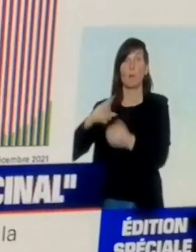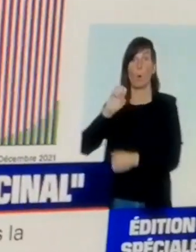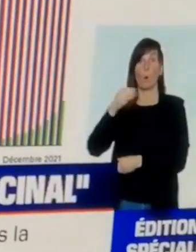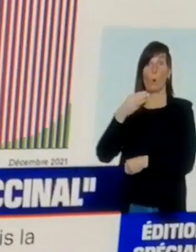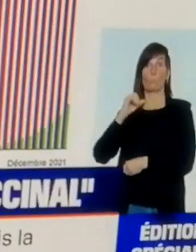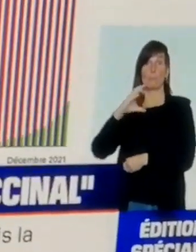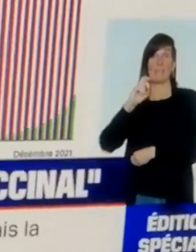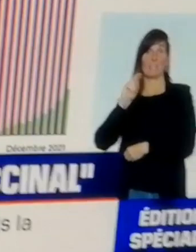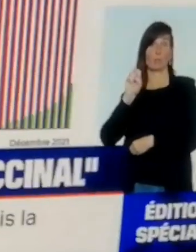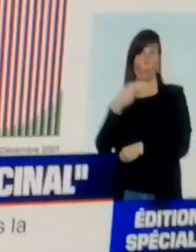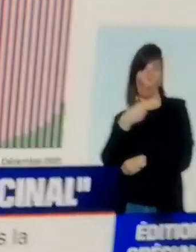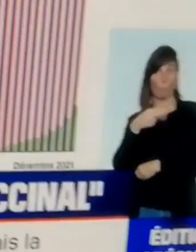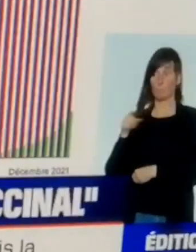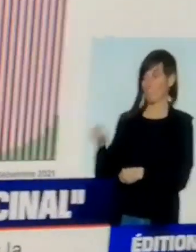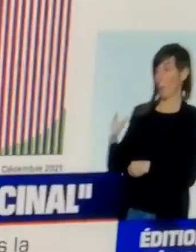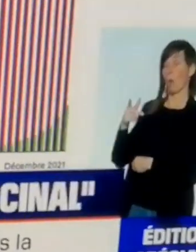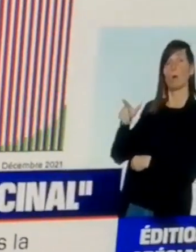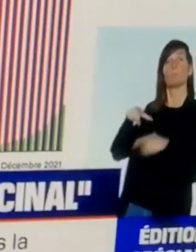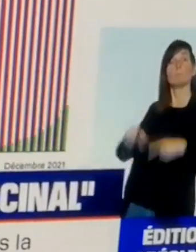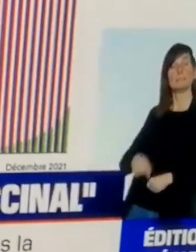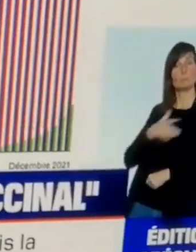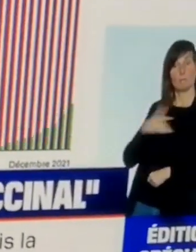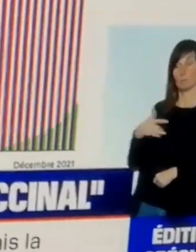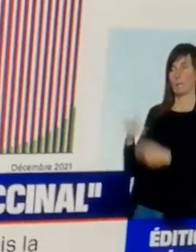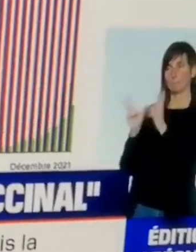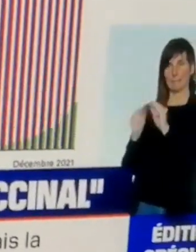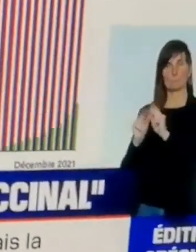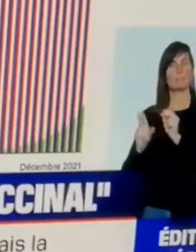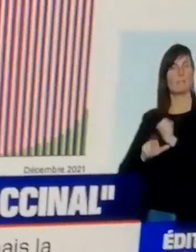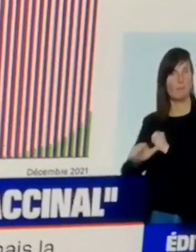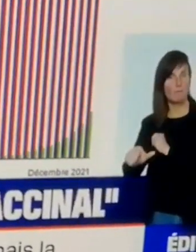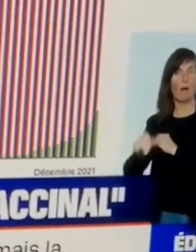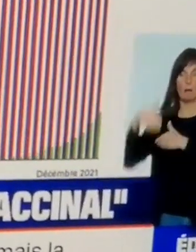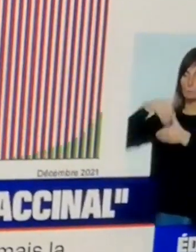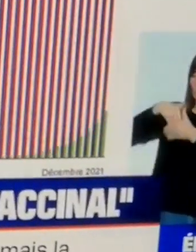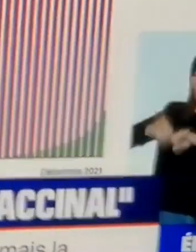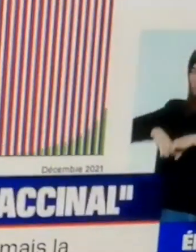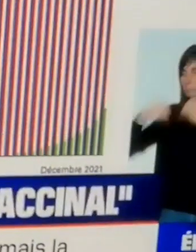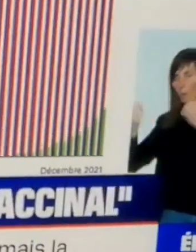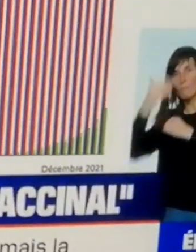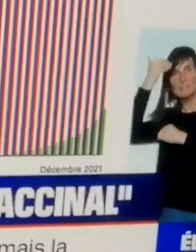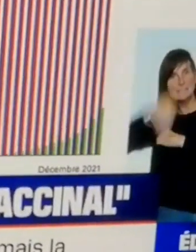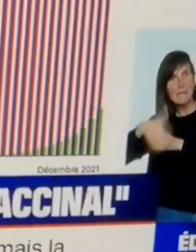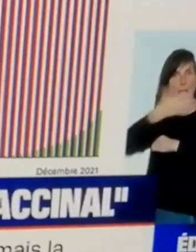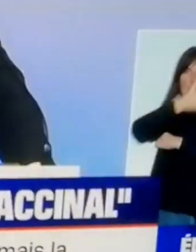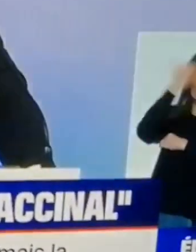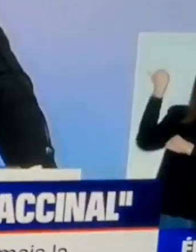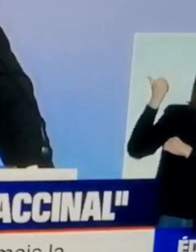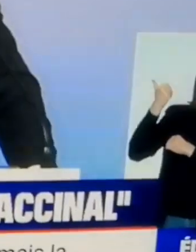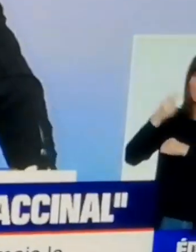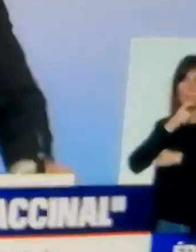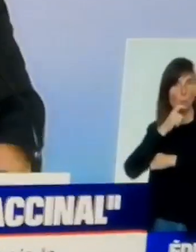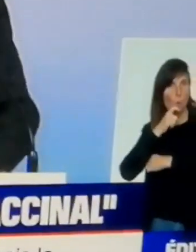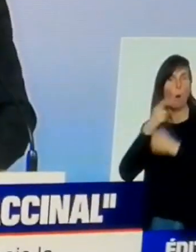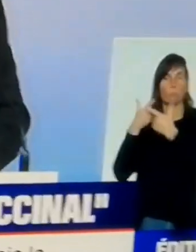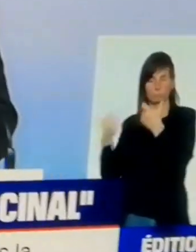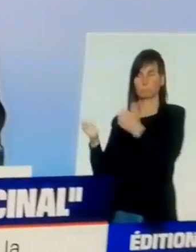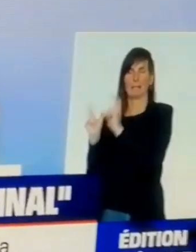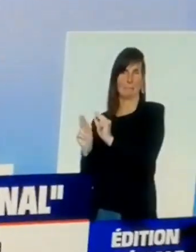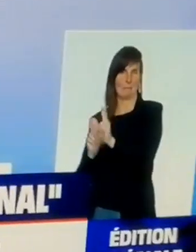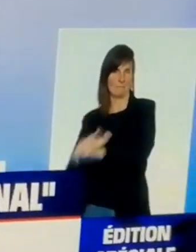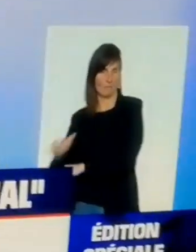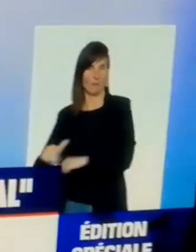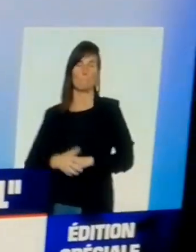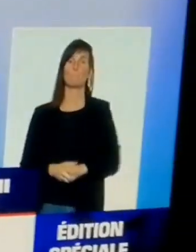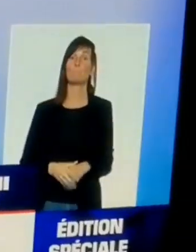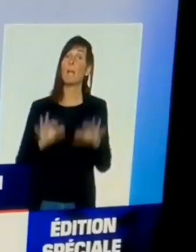Véran vous dira ce que nous savons et ce que nous ne savons pas ou pas encore. Mais si le maintien de notre